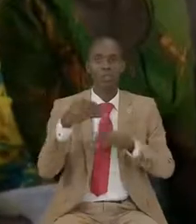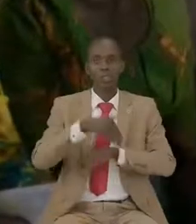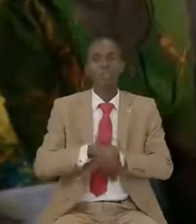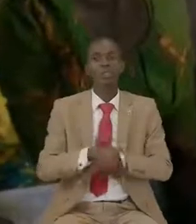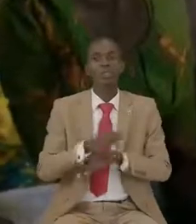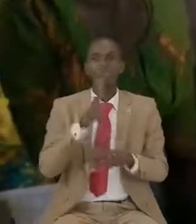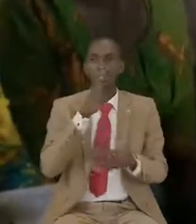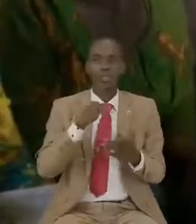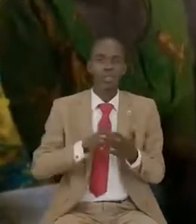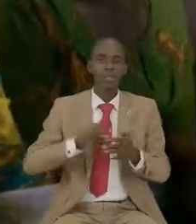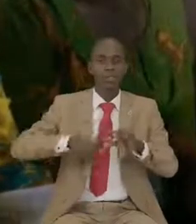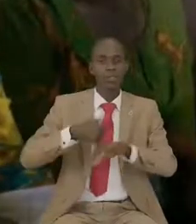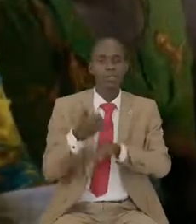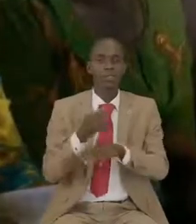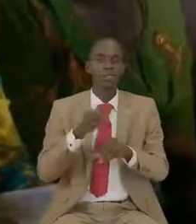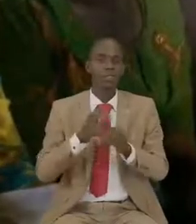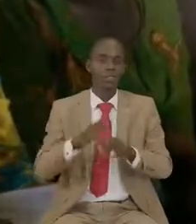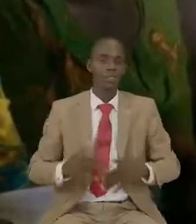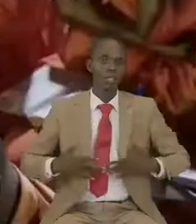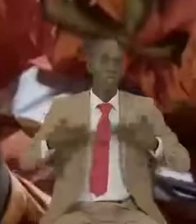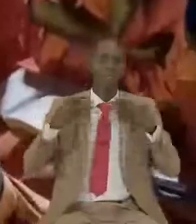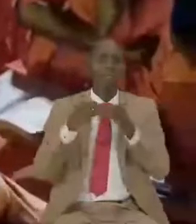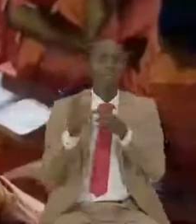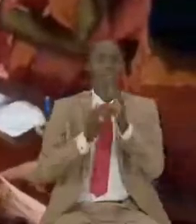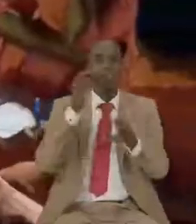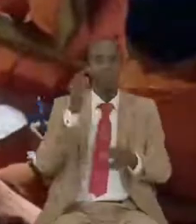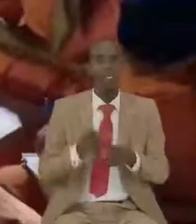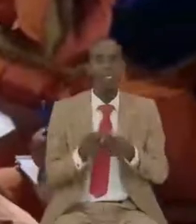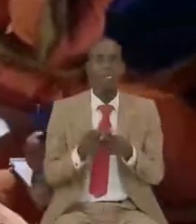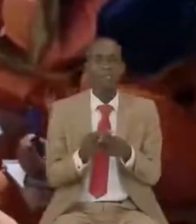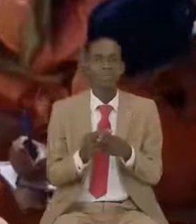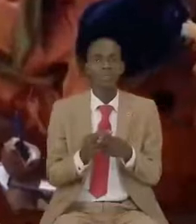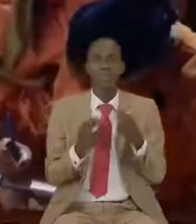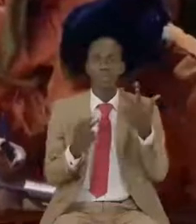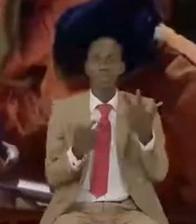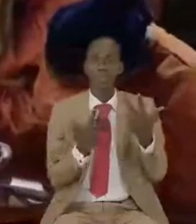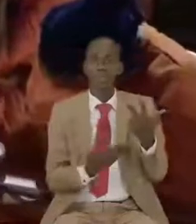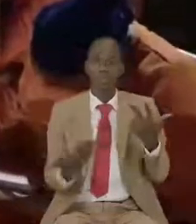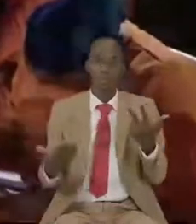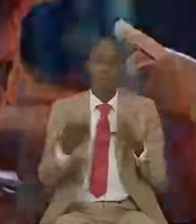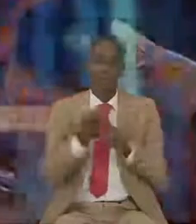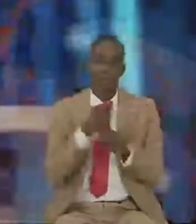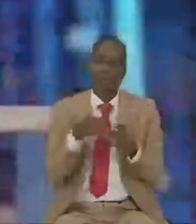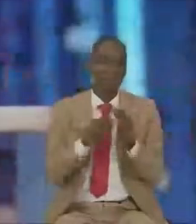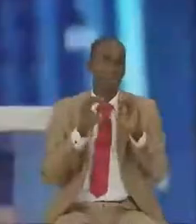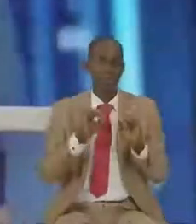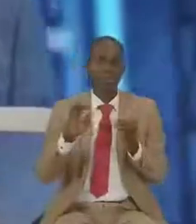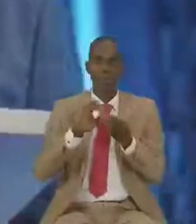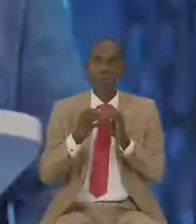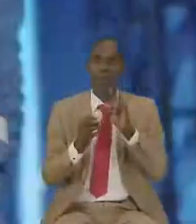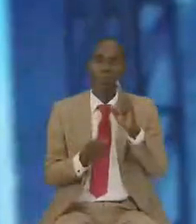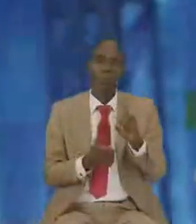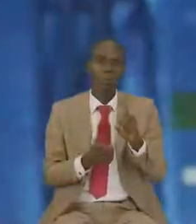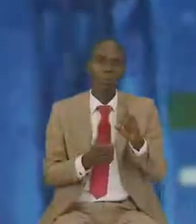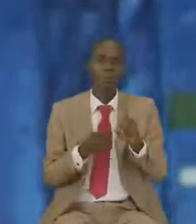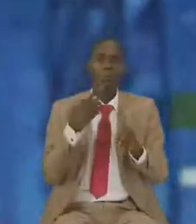la libération ce soir. Puisse cela être confirmé dans votre vie au nom de Jésus-Christ. Nous